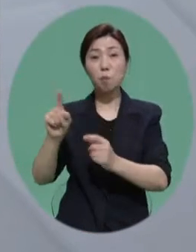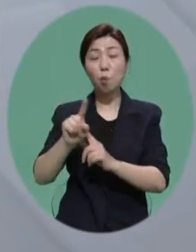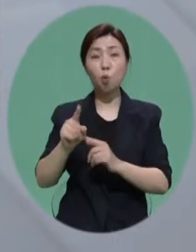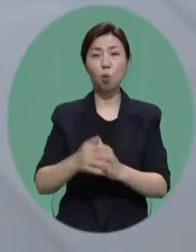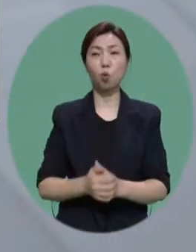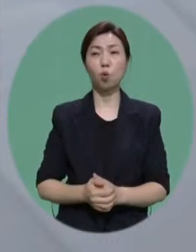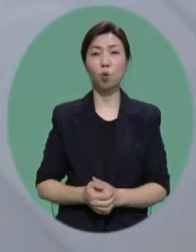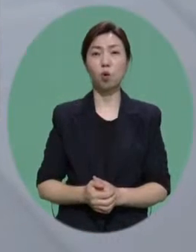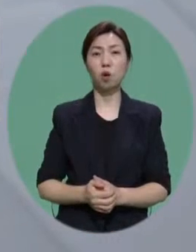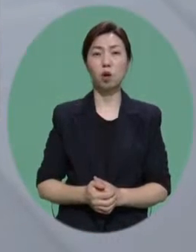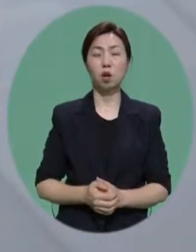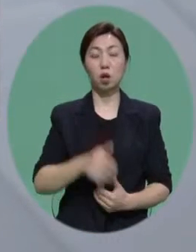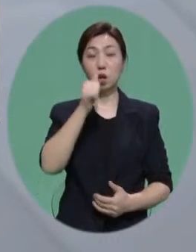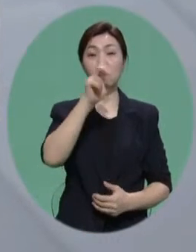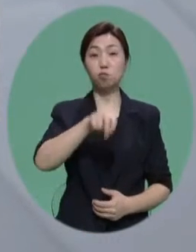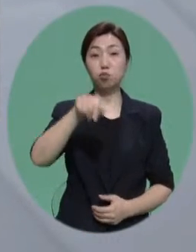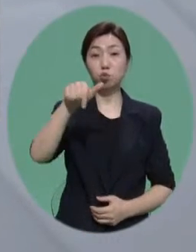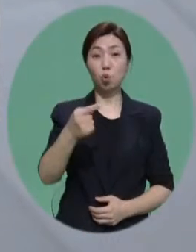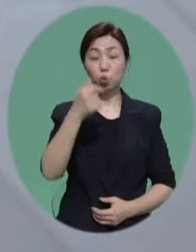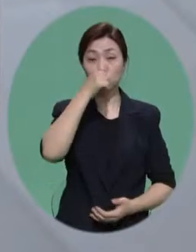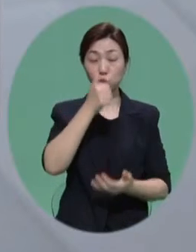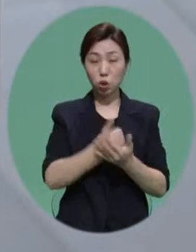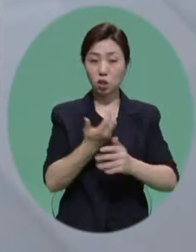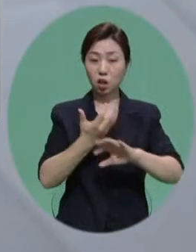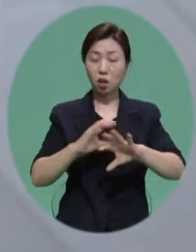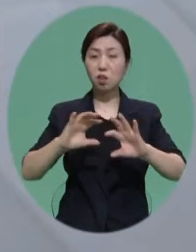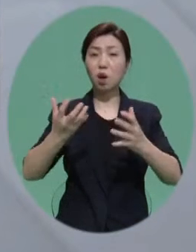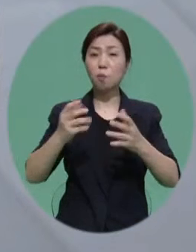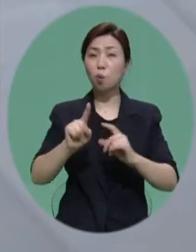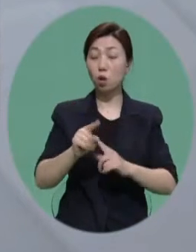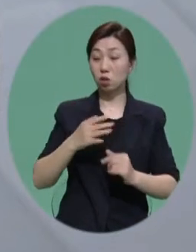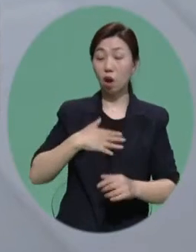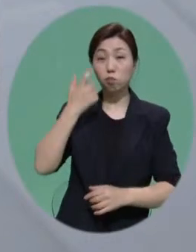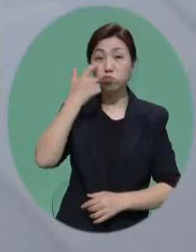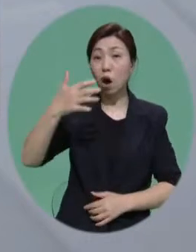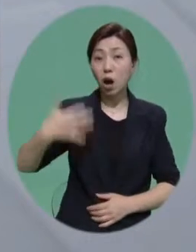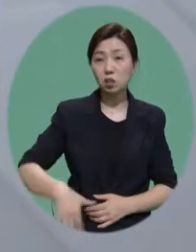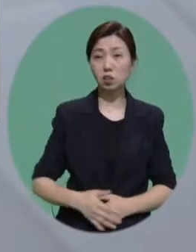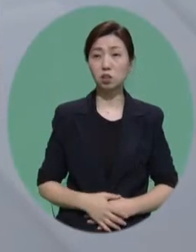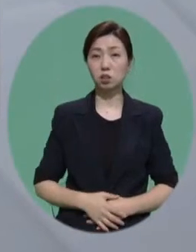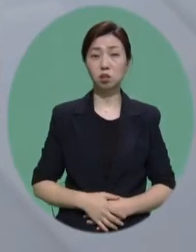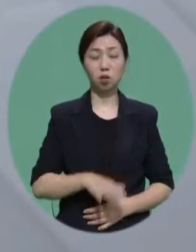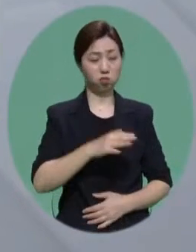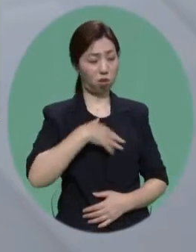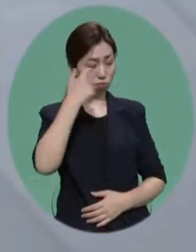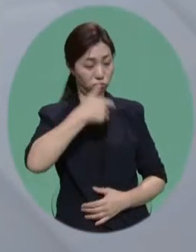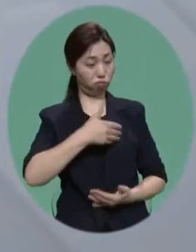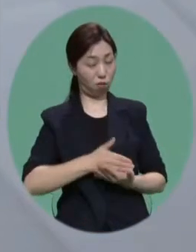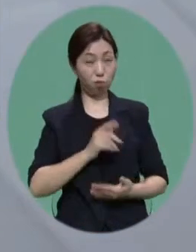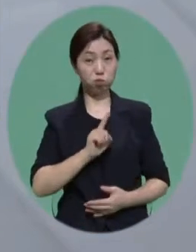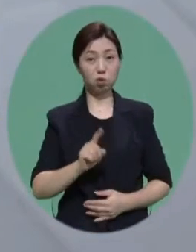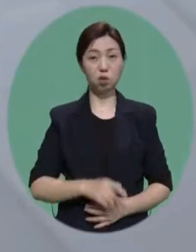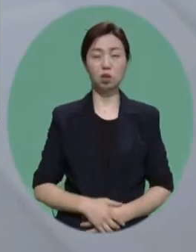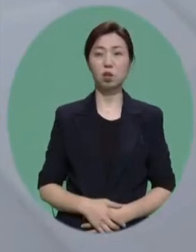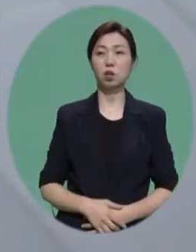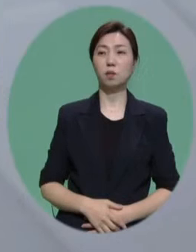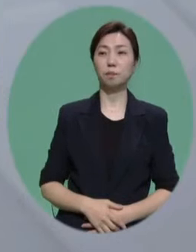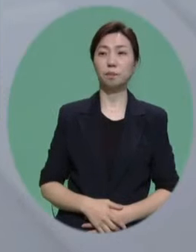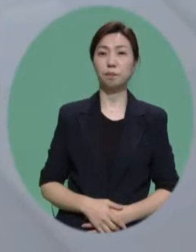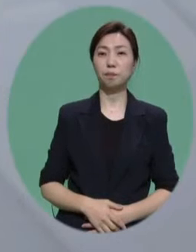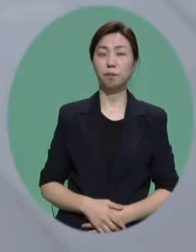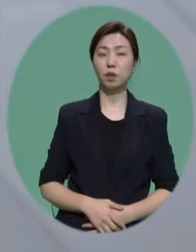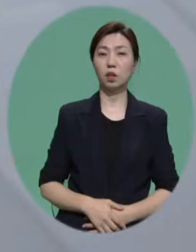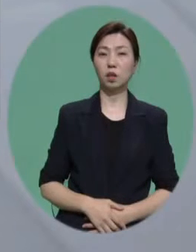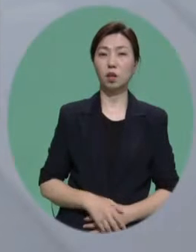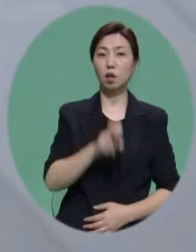질문드릴께요 하세요 제가 이제 말씀좀 이 여사는 시험을 호재 하시던가 예 대검 에서 너 이제 성폭력 좀 더 이전에